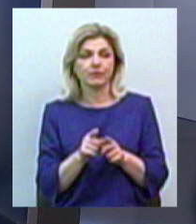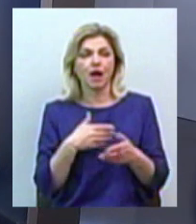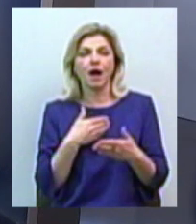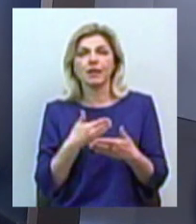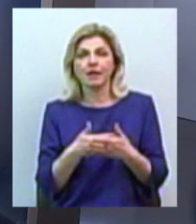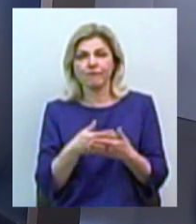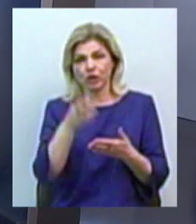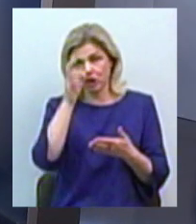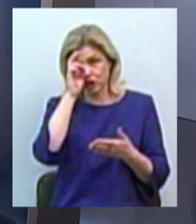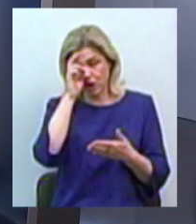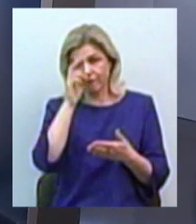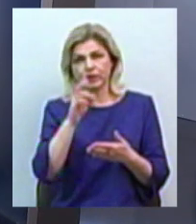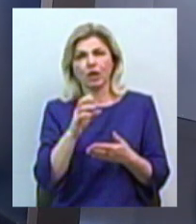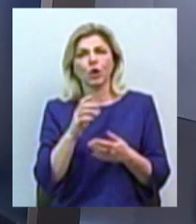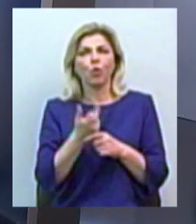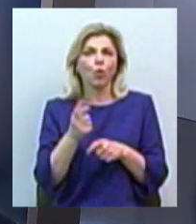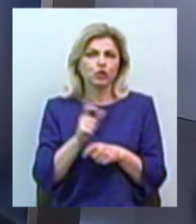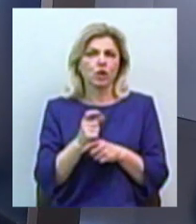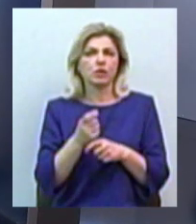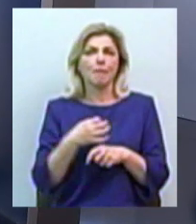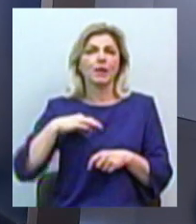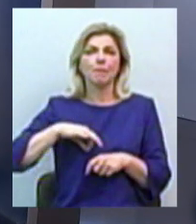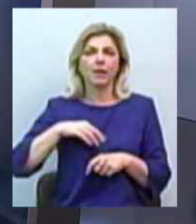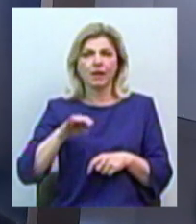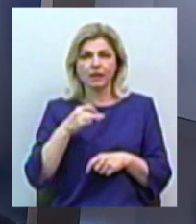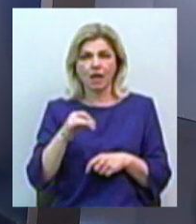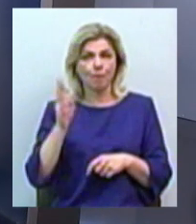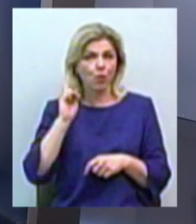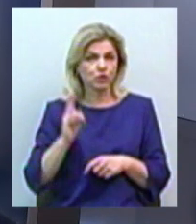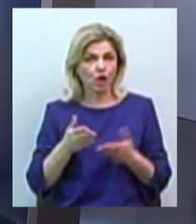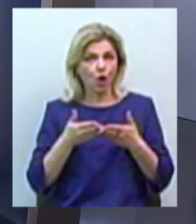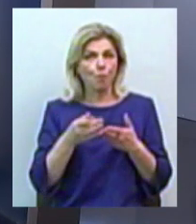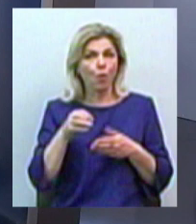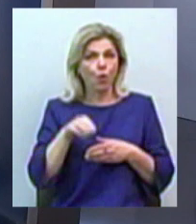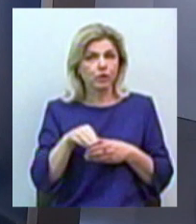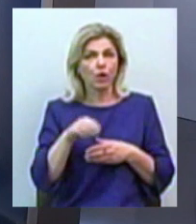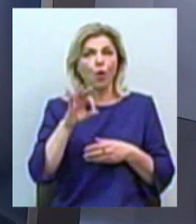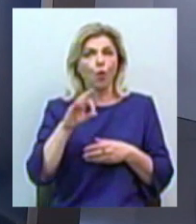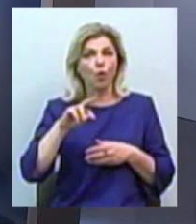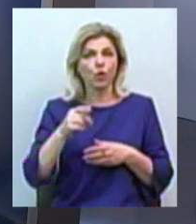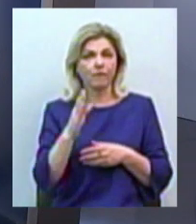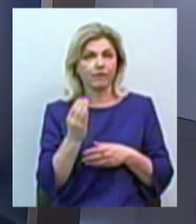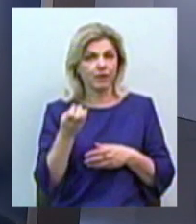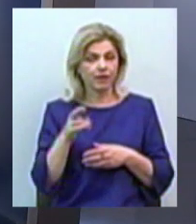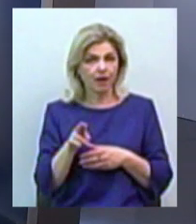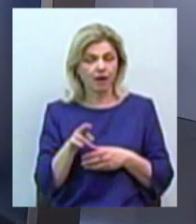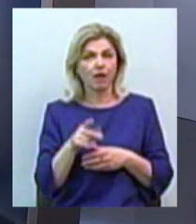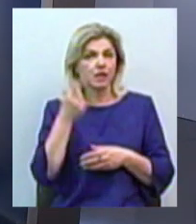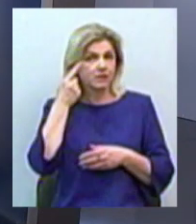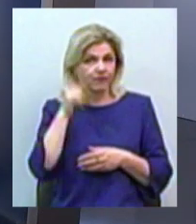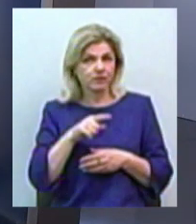актив, державний актив суперприбутковий, як морський порт Ольвія, то, звісно,